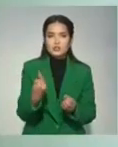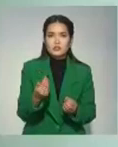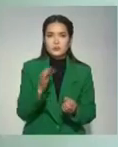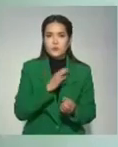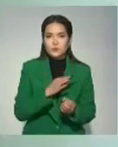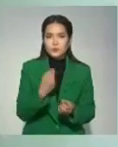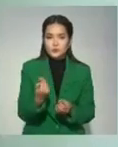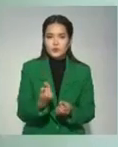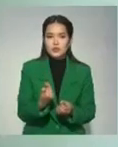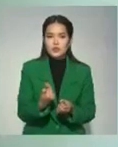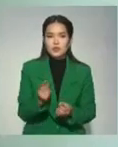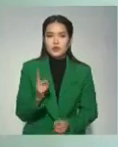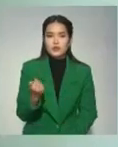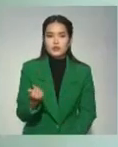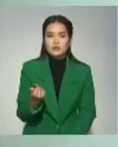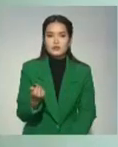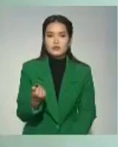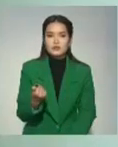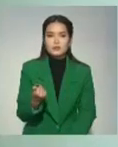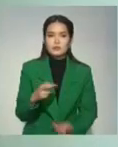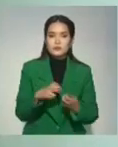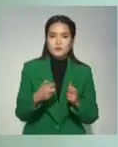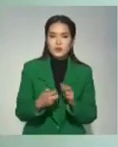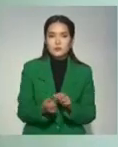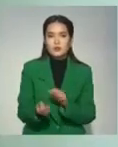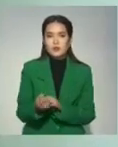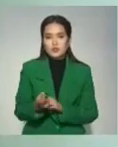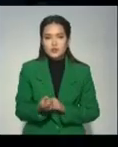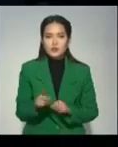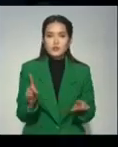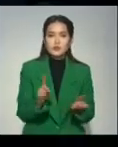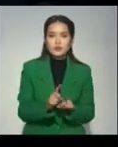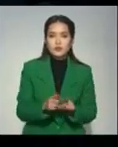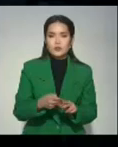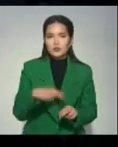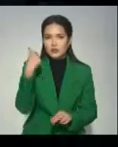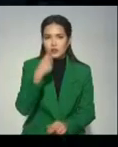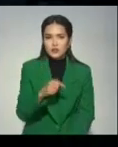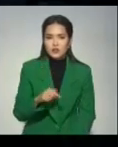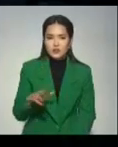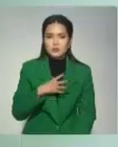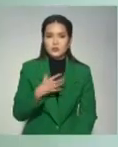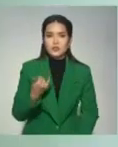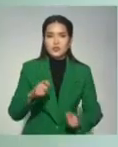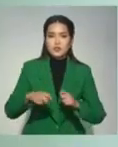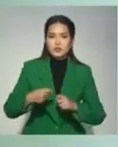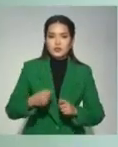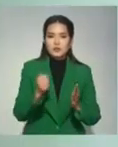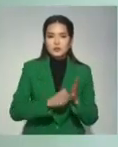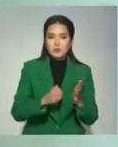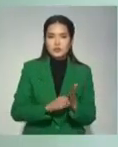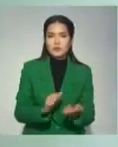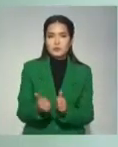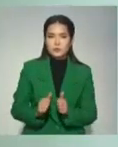ремонтные работы. И после проведения всех работ уже техника будет работать в штатном режиме. У нас уже на протяжении 5 лет тариф не